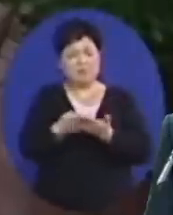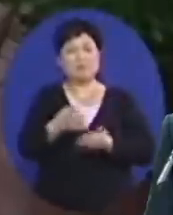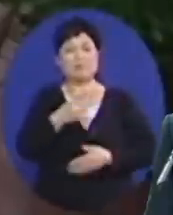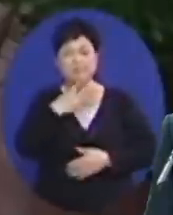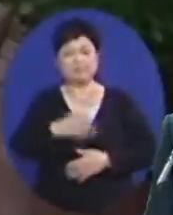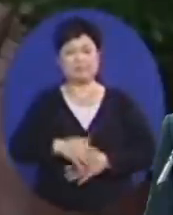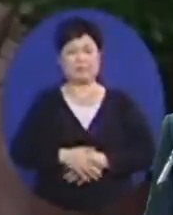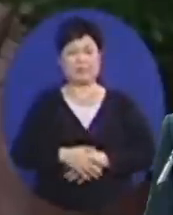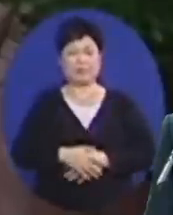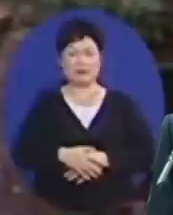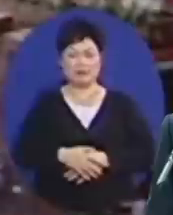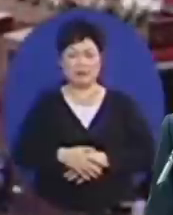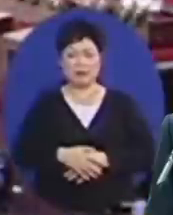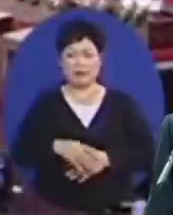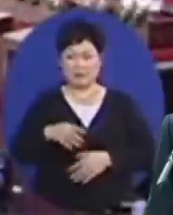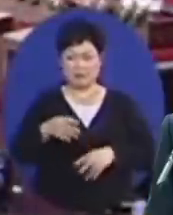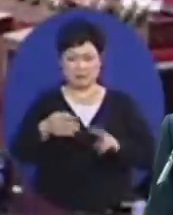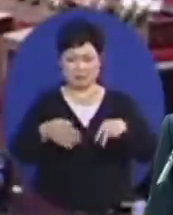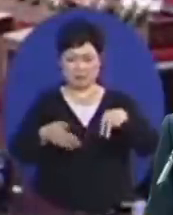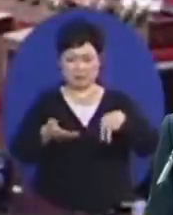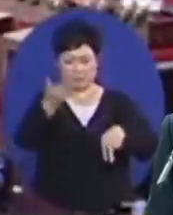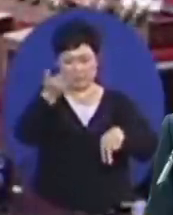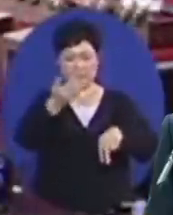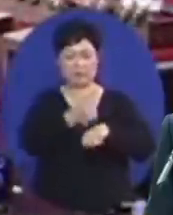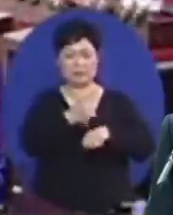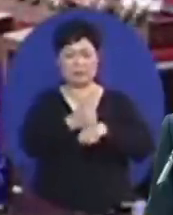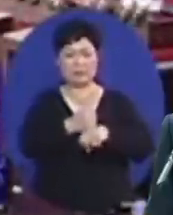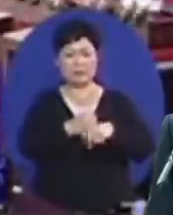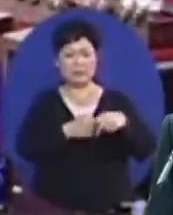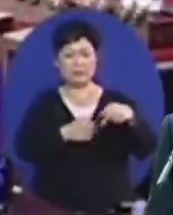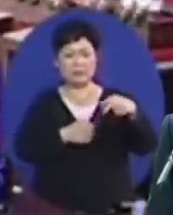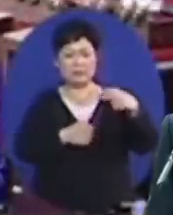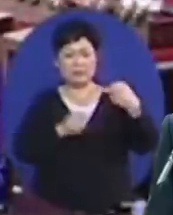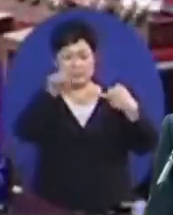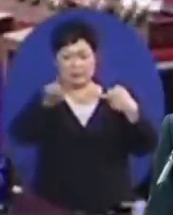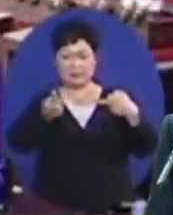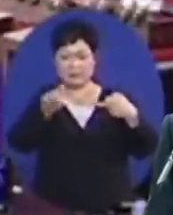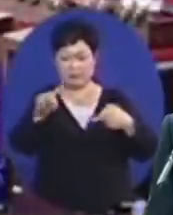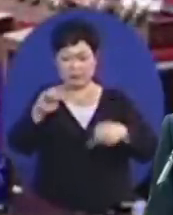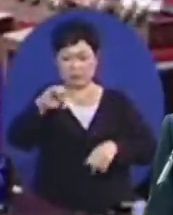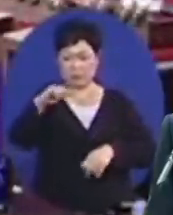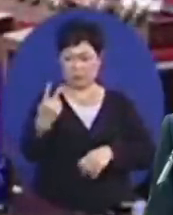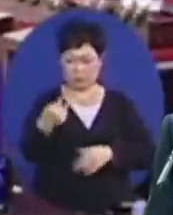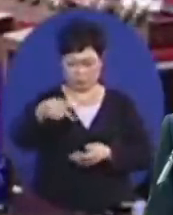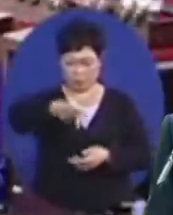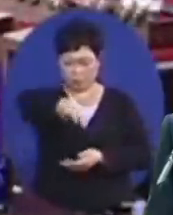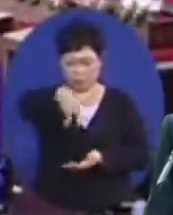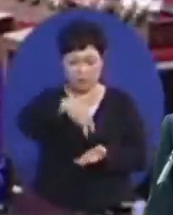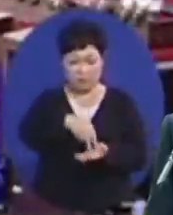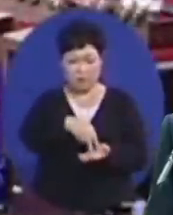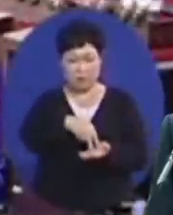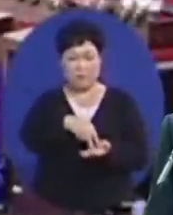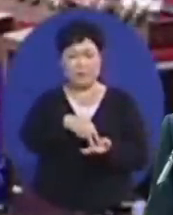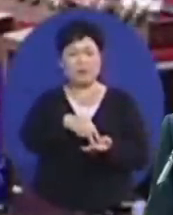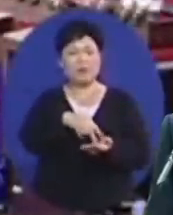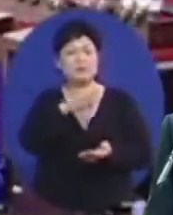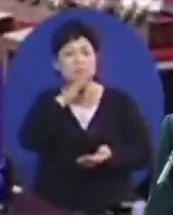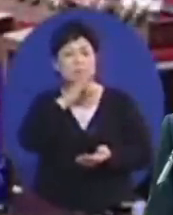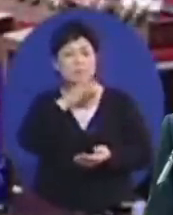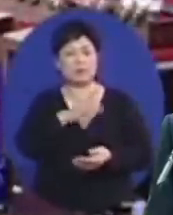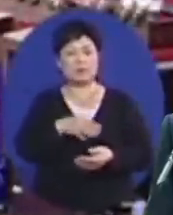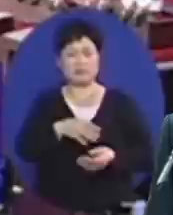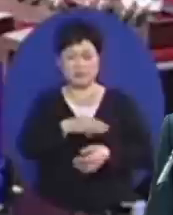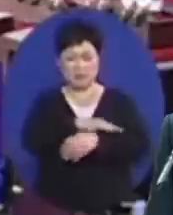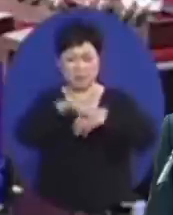것입니다. 사무엘상 12장 21절에 사무엘 선지자는 돌아서서 유익하게도 못하며 구원하지도 못하는